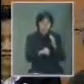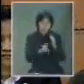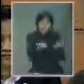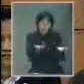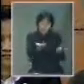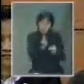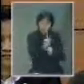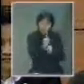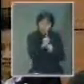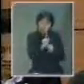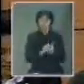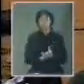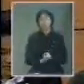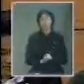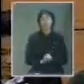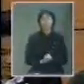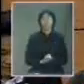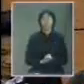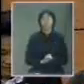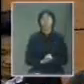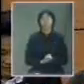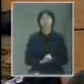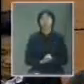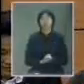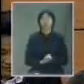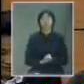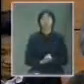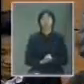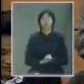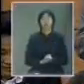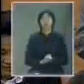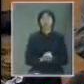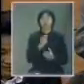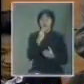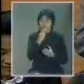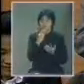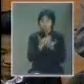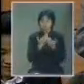ท่านครับตะกร้า